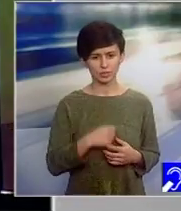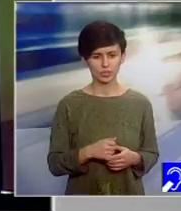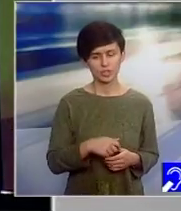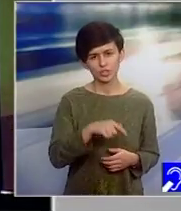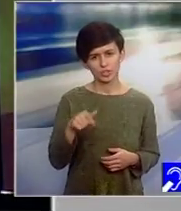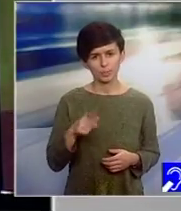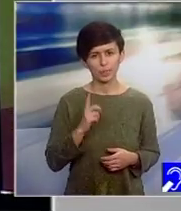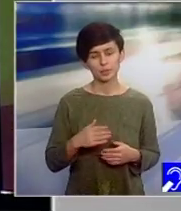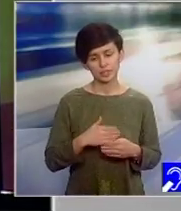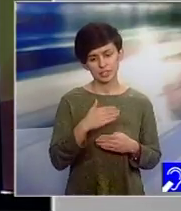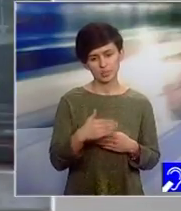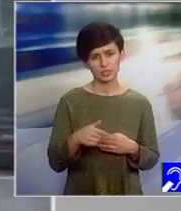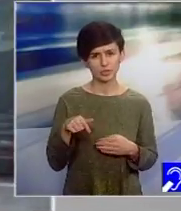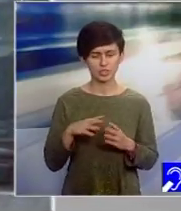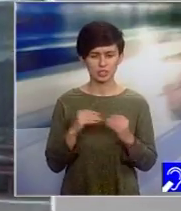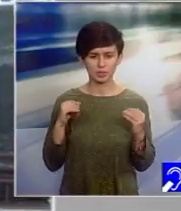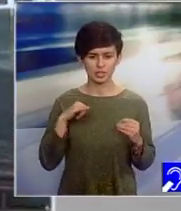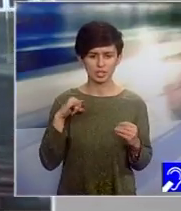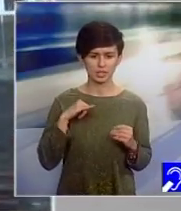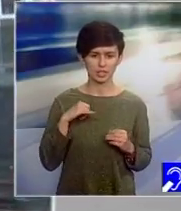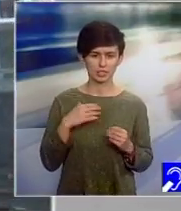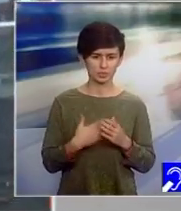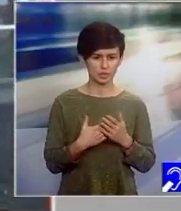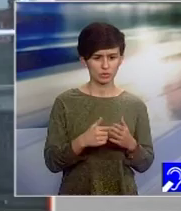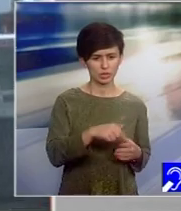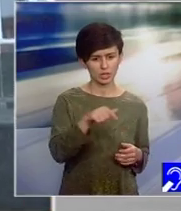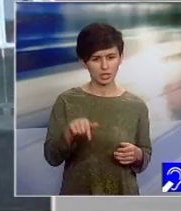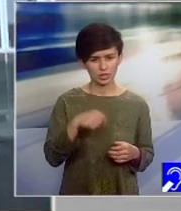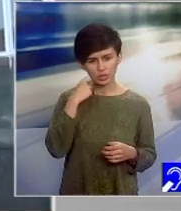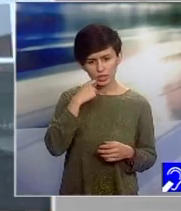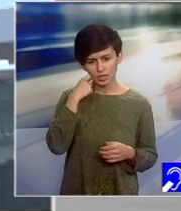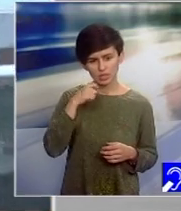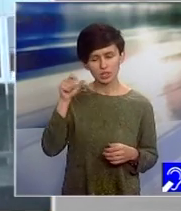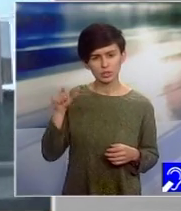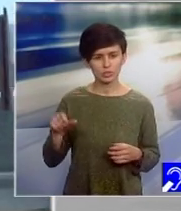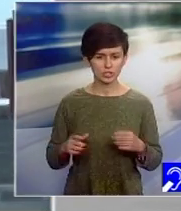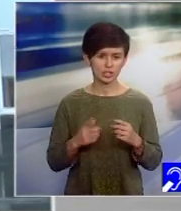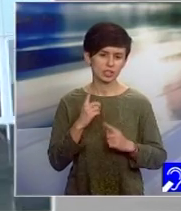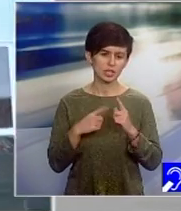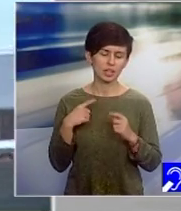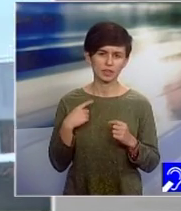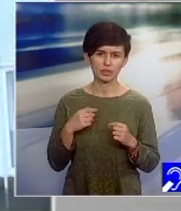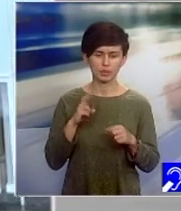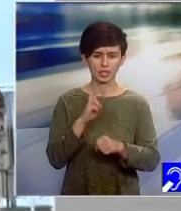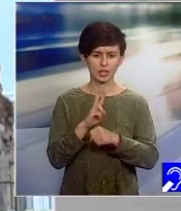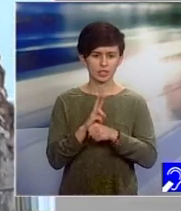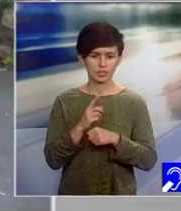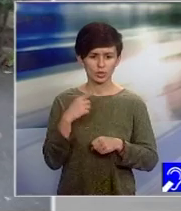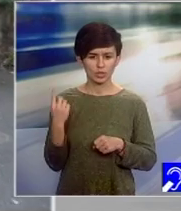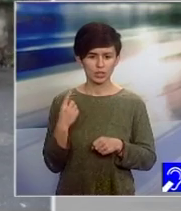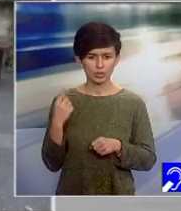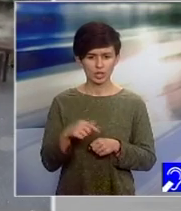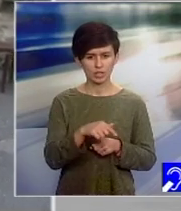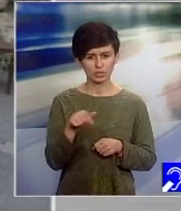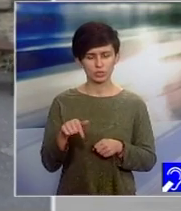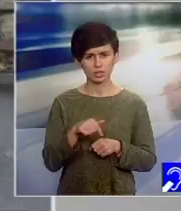ignoranța asta, pentru că noi clujenii, dacă am fi mai atenți cu orașul nostru, din toate punctele de vedere, nu mă refer numai